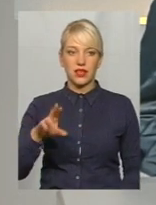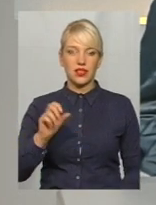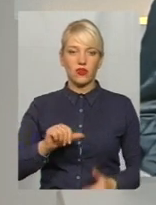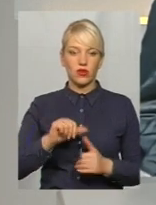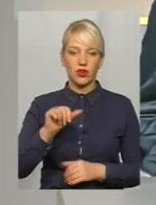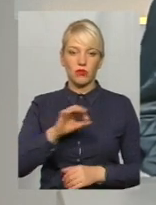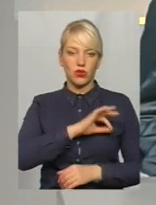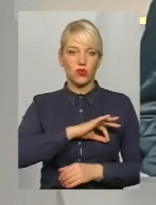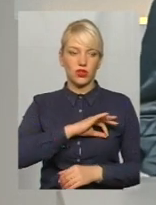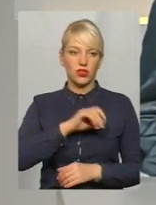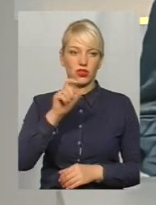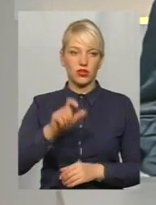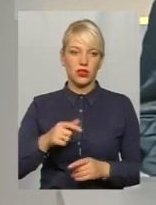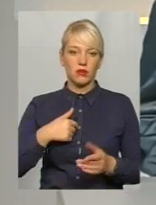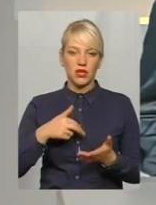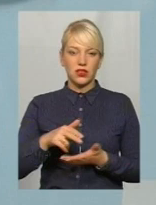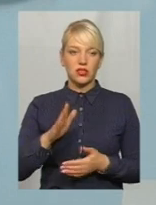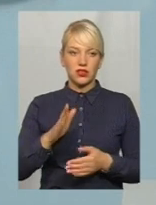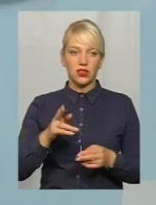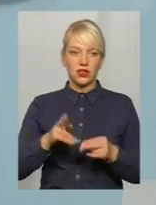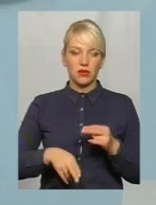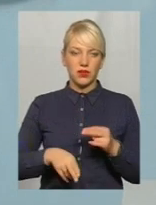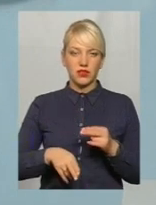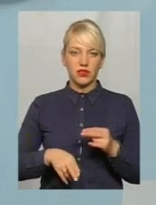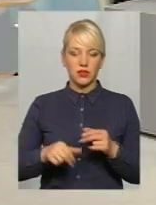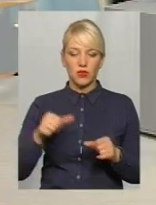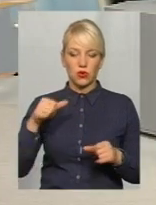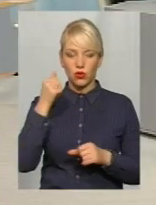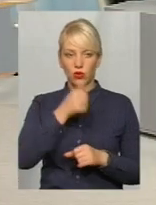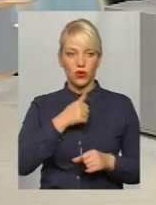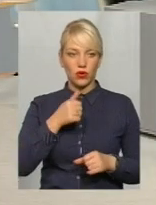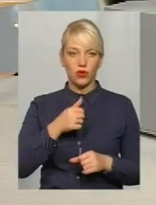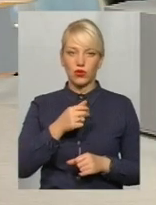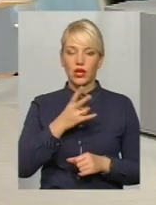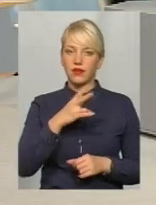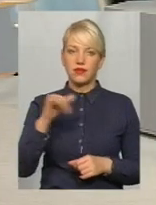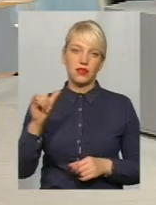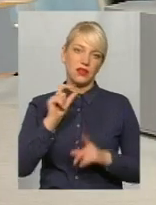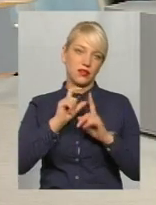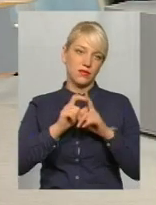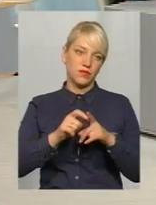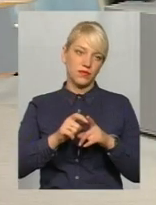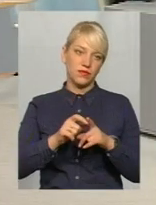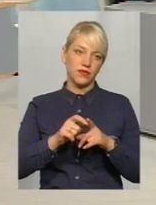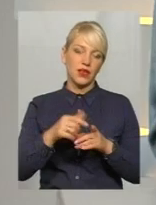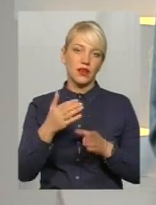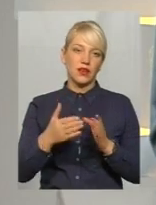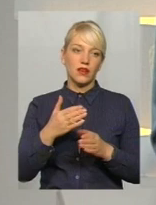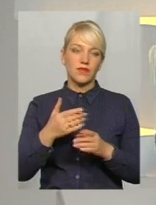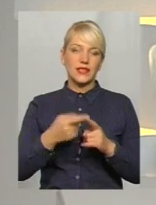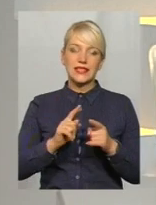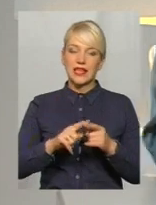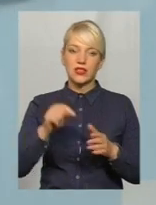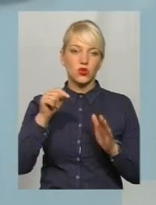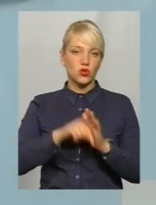ми дійшли тільки, по суті, наприкінці року. Я маю на увазі, якщо брати обласний центр, де